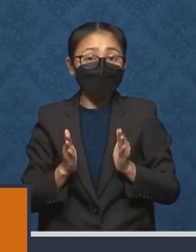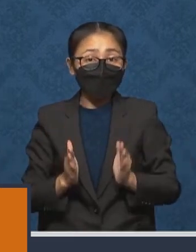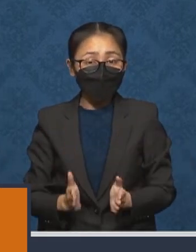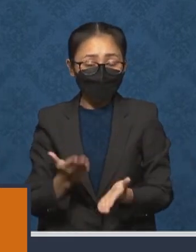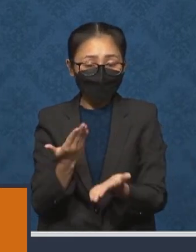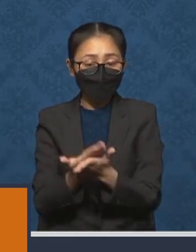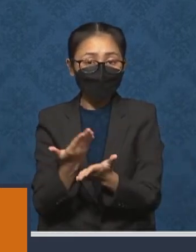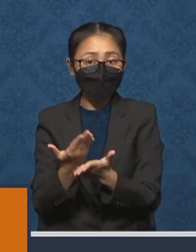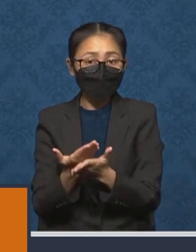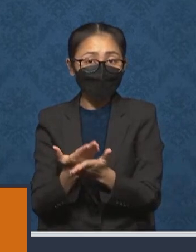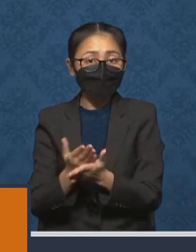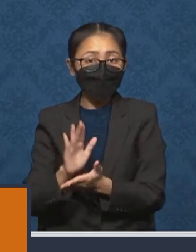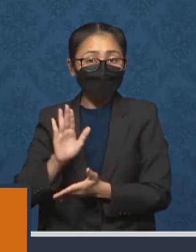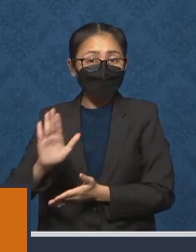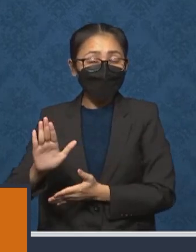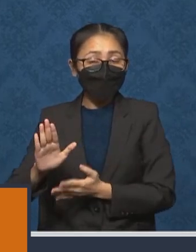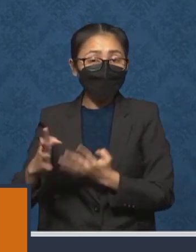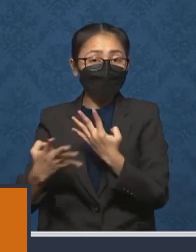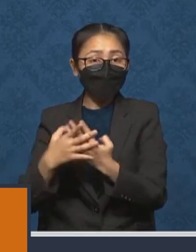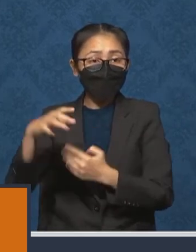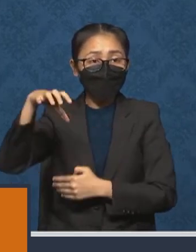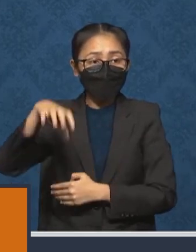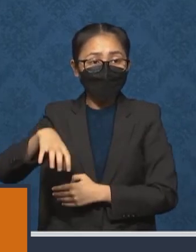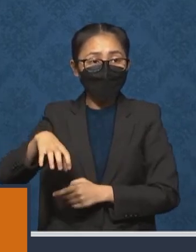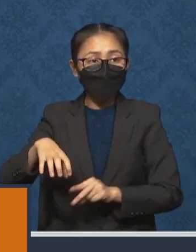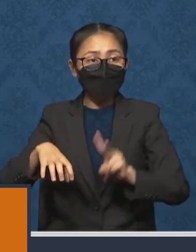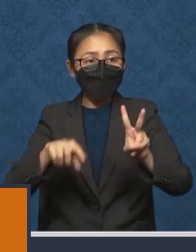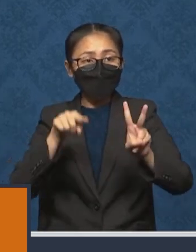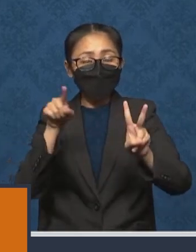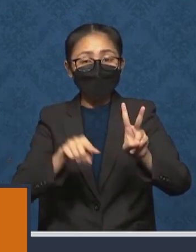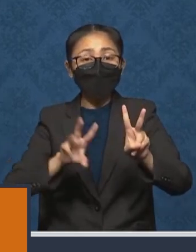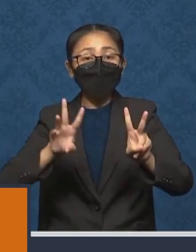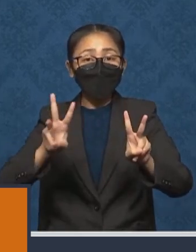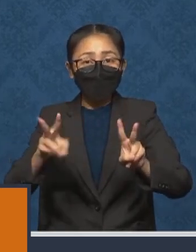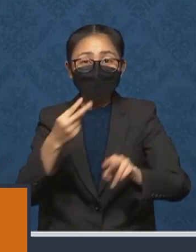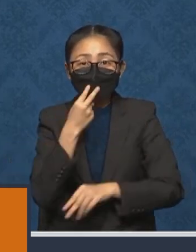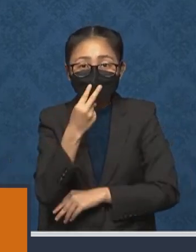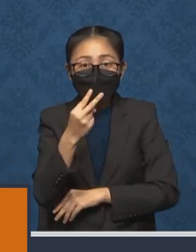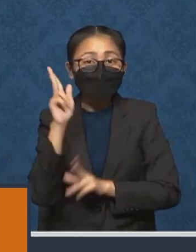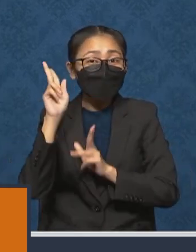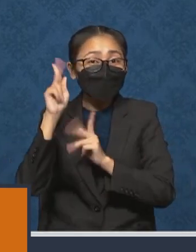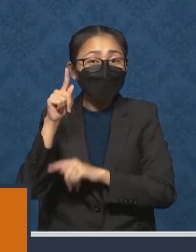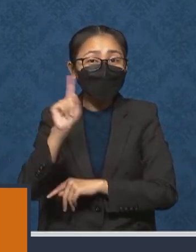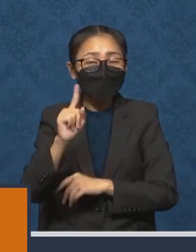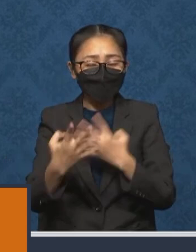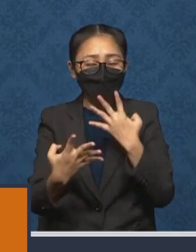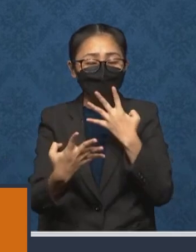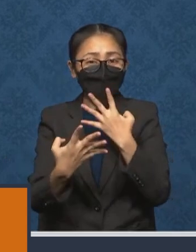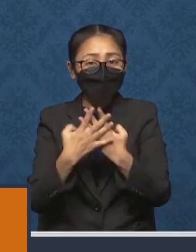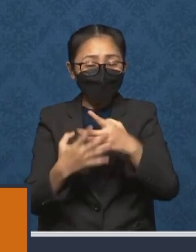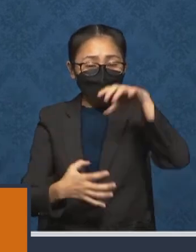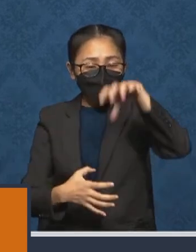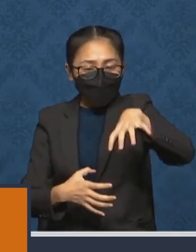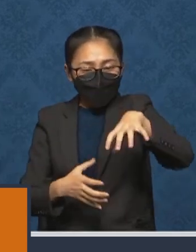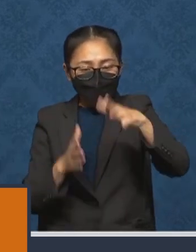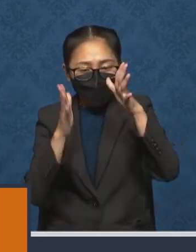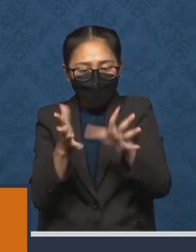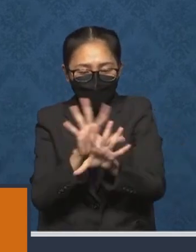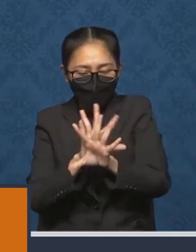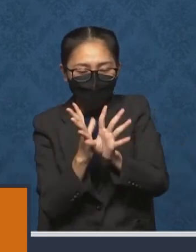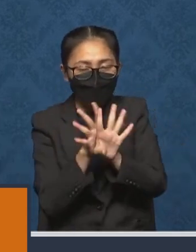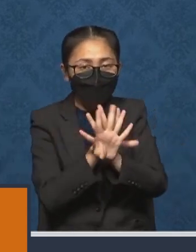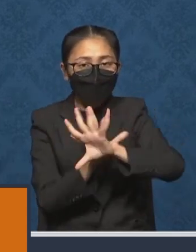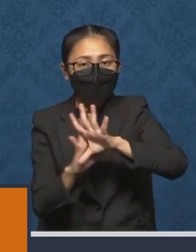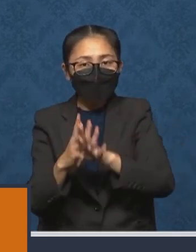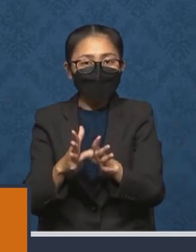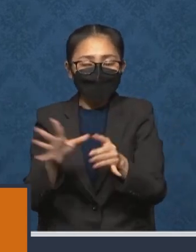าณของกรมราชทัณฑ์ก็คงต้องเรียกว่าสอบตกอย่างที่เราได้ยินข่าวกันอยู่ว่าเรือนจำแออัดจนทำให้นักโทษติดโควิดมากม